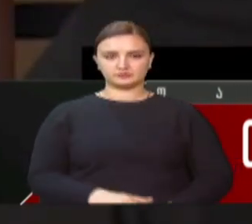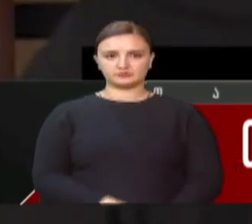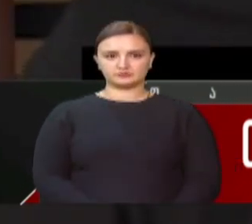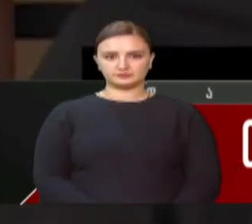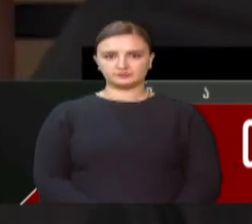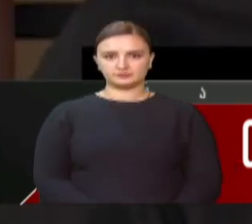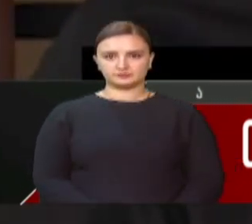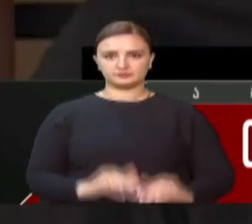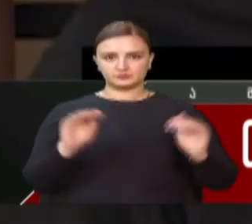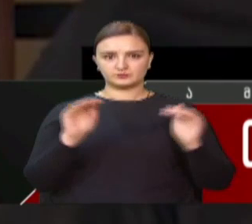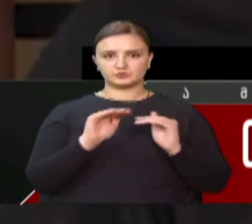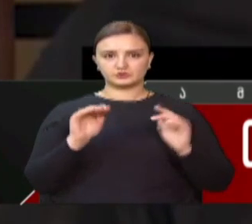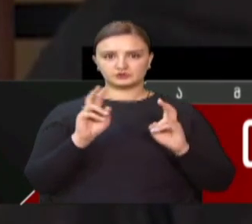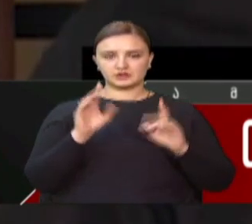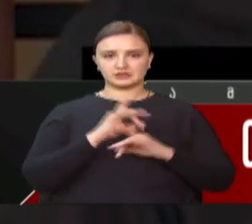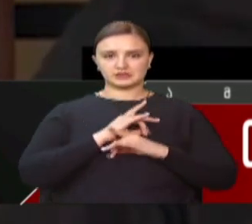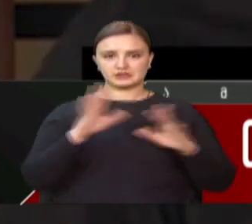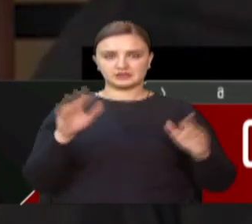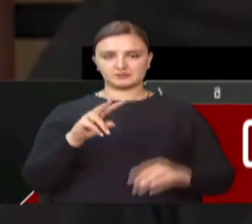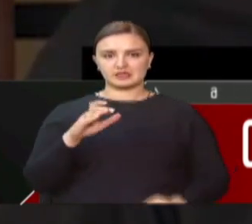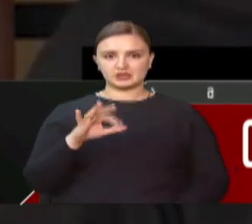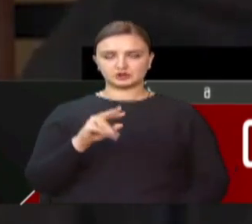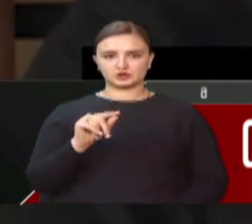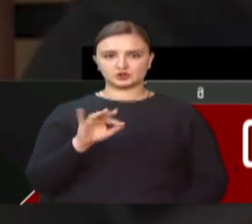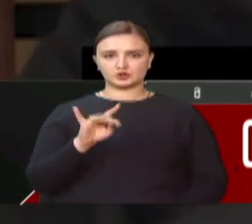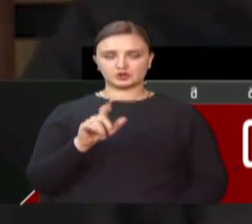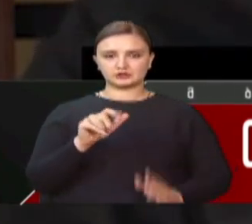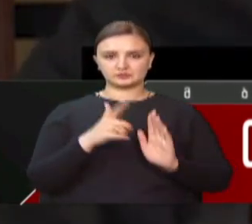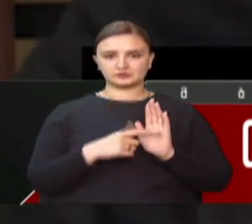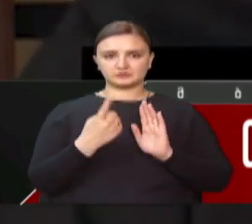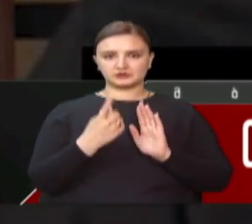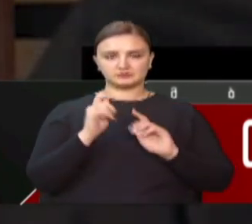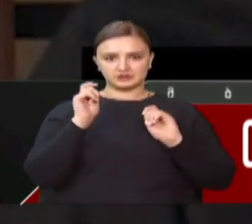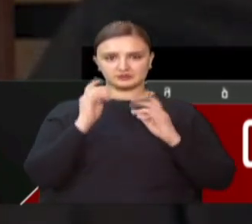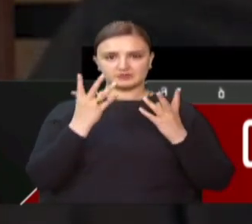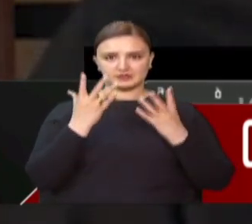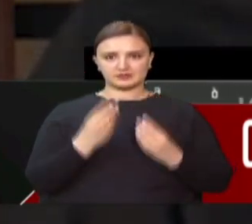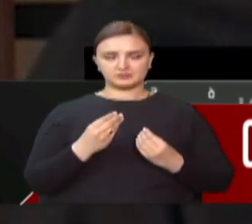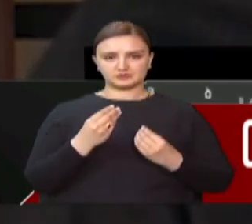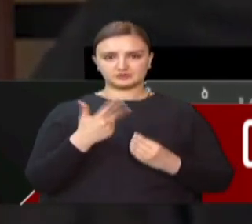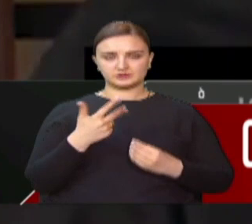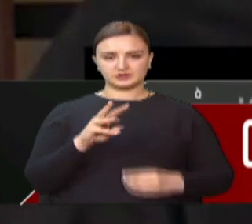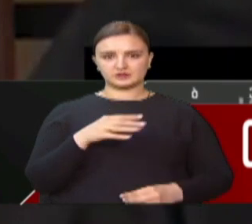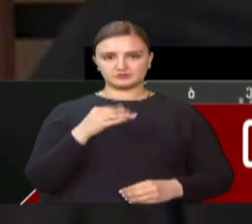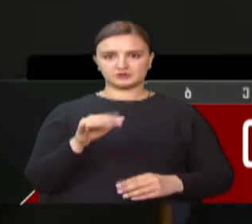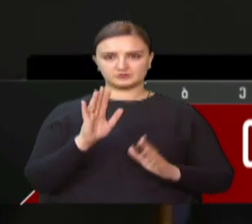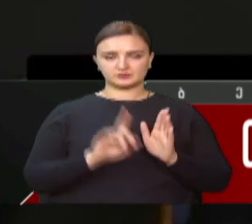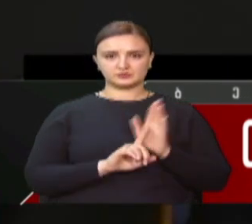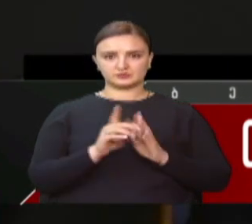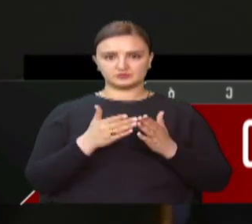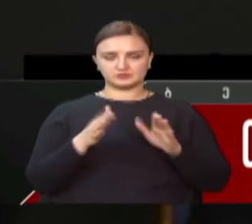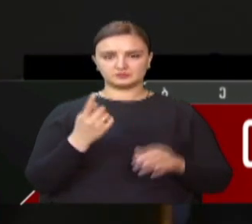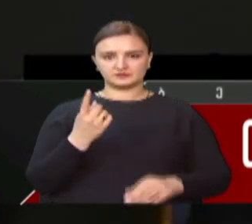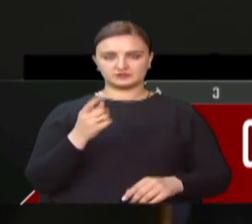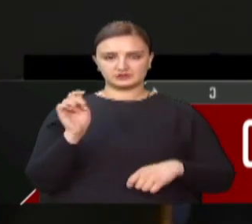to us. მუსიკალური ზეიმი სიმბოლურად ლექსო თორაძის 71 დაბადების დღეზე 30 მაისს გაიხსნება.